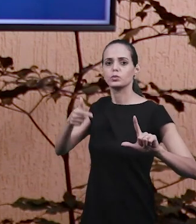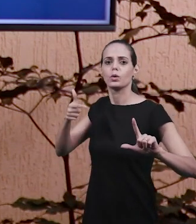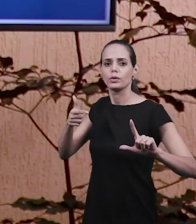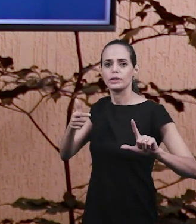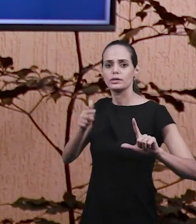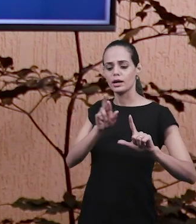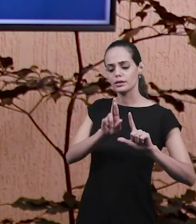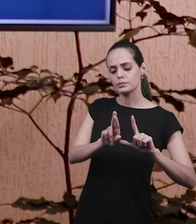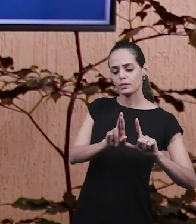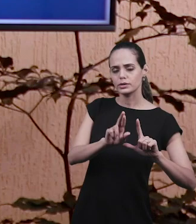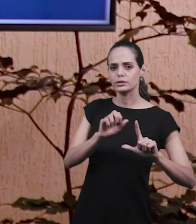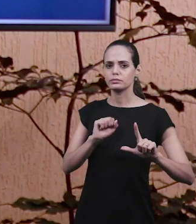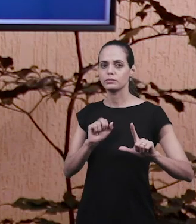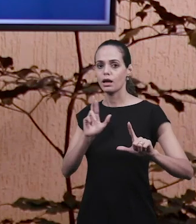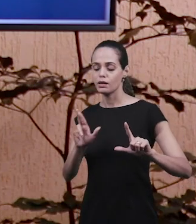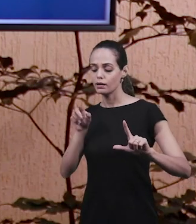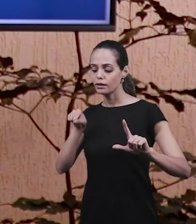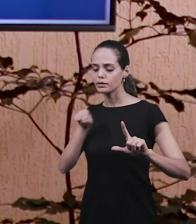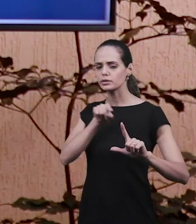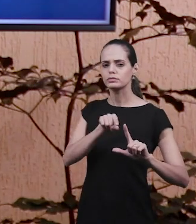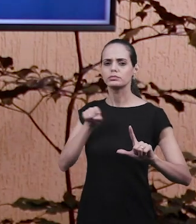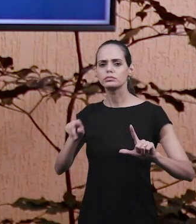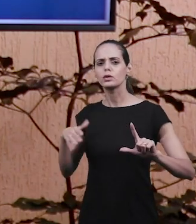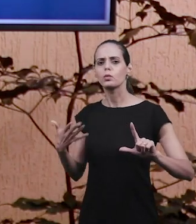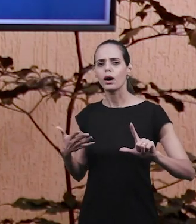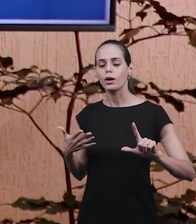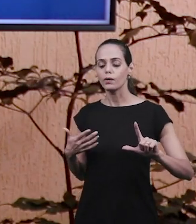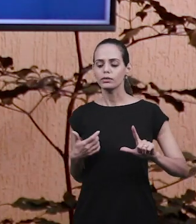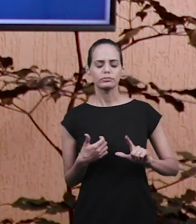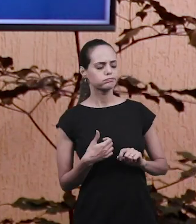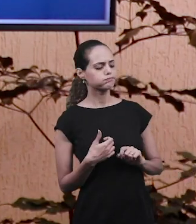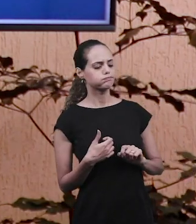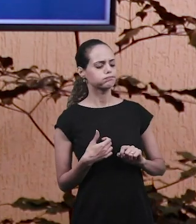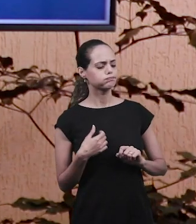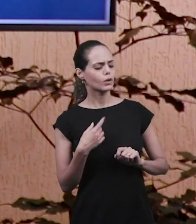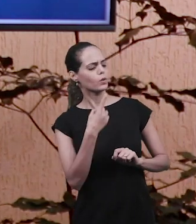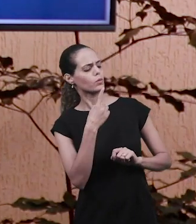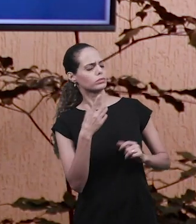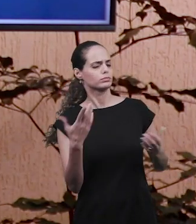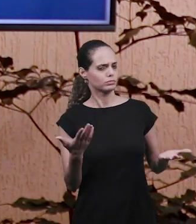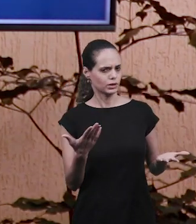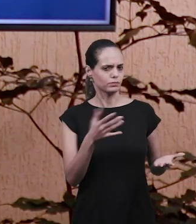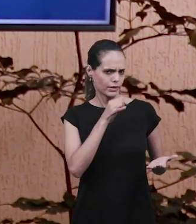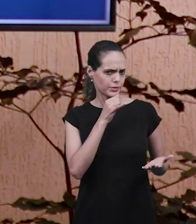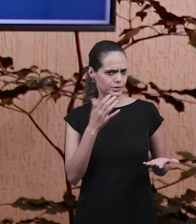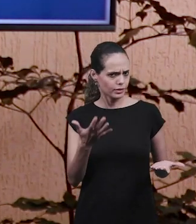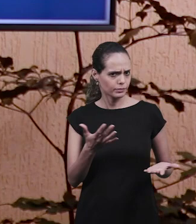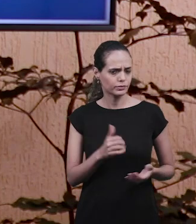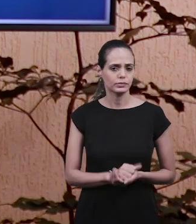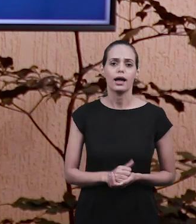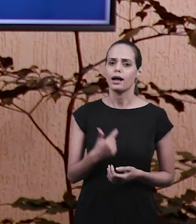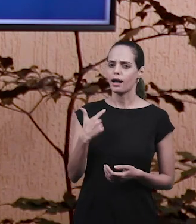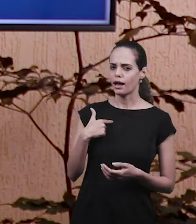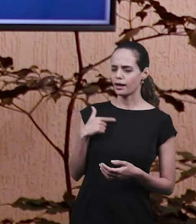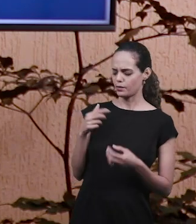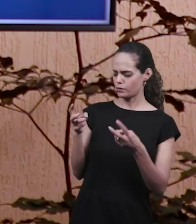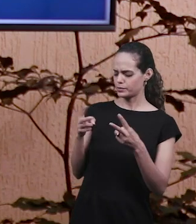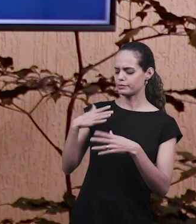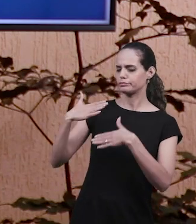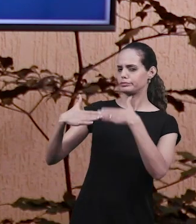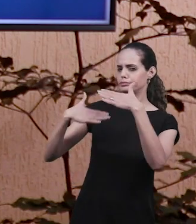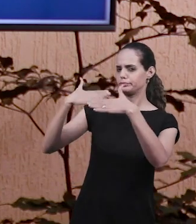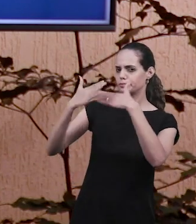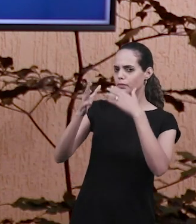je pense que c'est celle-ci ou celle-là. Et à la mesure que je vois que l'enfant, elle arrive à élaborer un peu